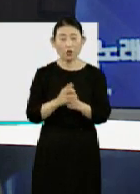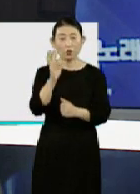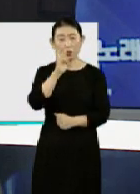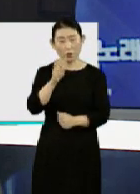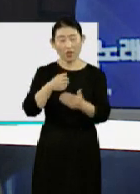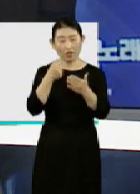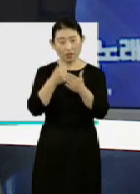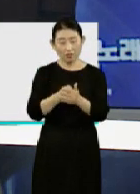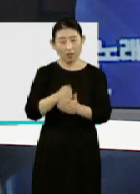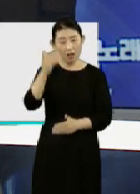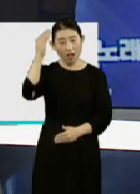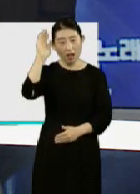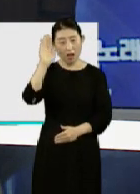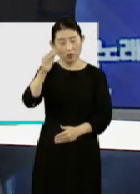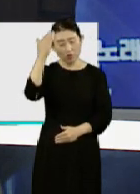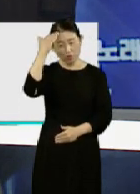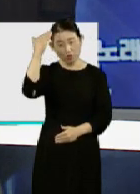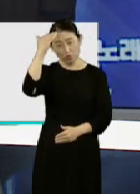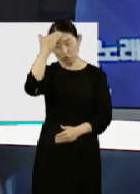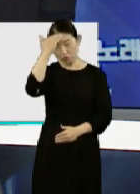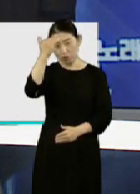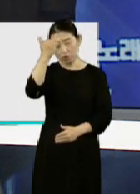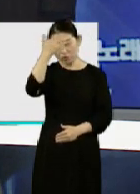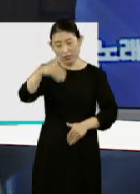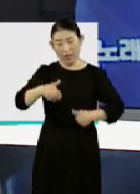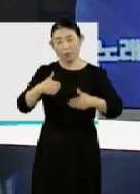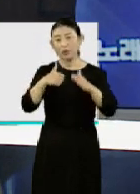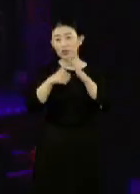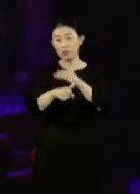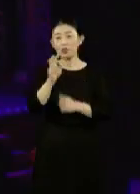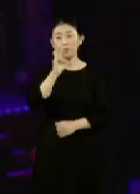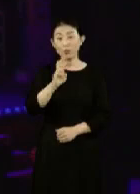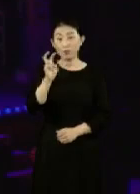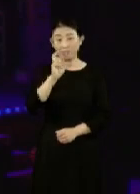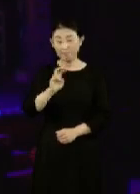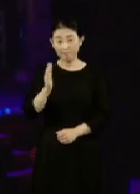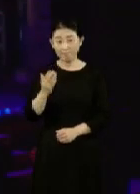또 하나의 상징물이 될 전망입니다. 조상현 기자입니다.